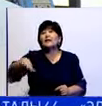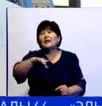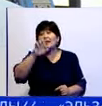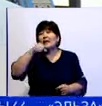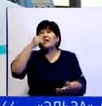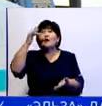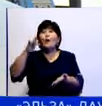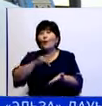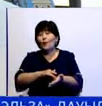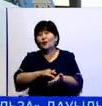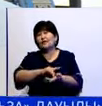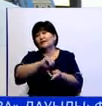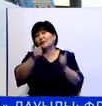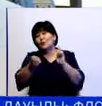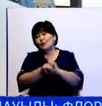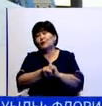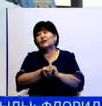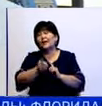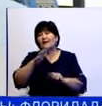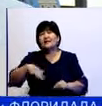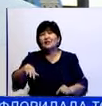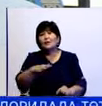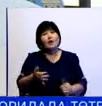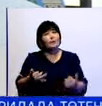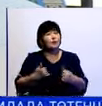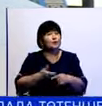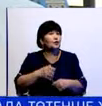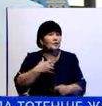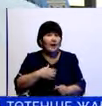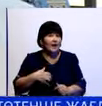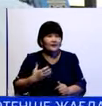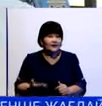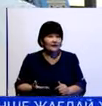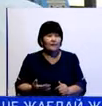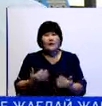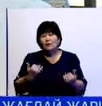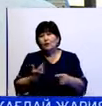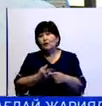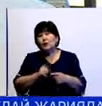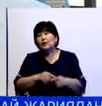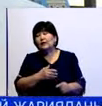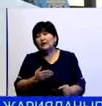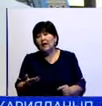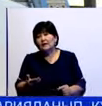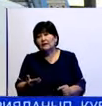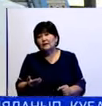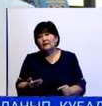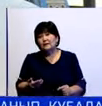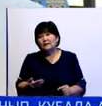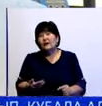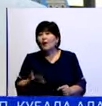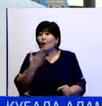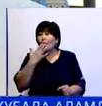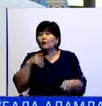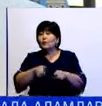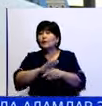ордасын өзгерткен еліміз. Біз үшін бұл өте маңызды. Мінекей сондықтан мынау ұлт